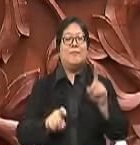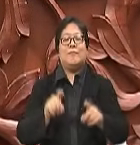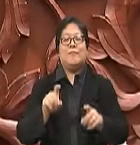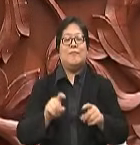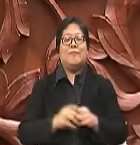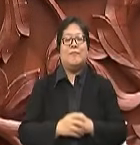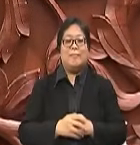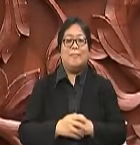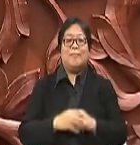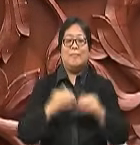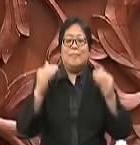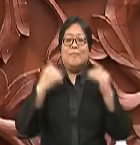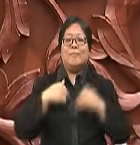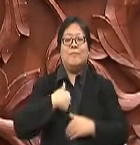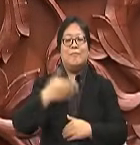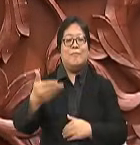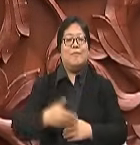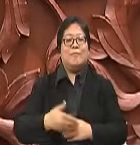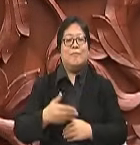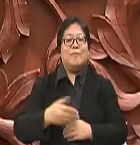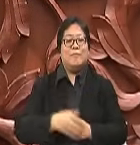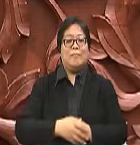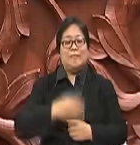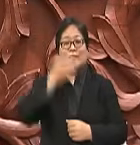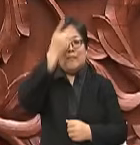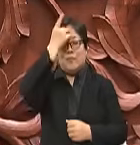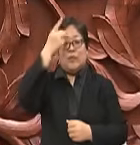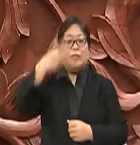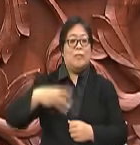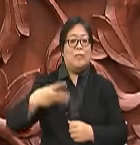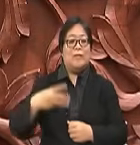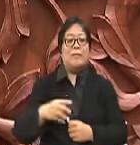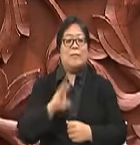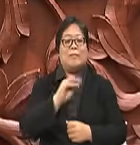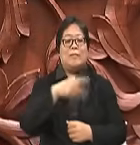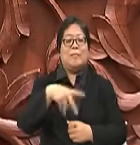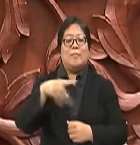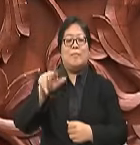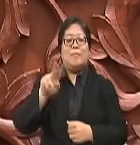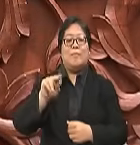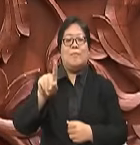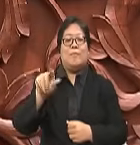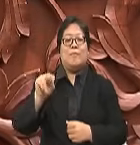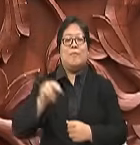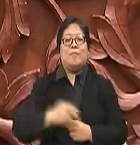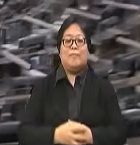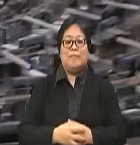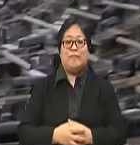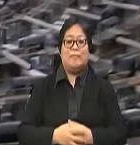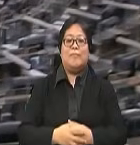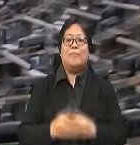venotschaap yang jauh bisa selesai menjemput Datuk Sri dokter Wan Azizah Wan Ismail pandan